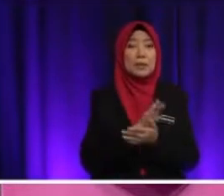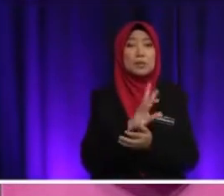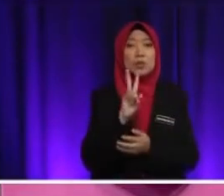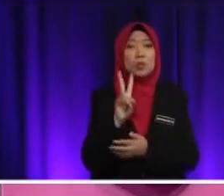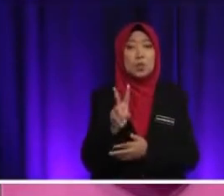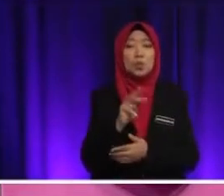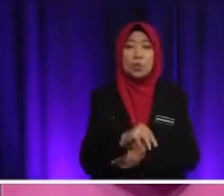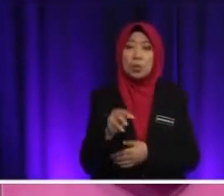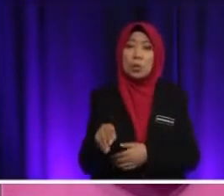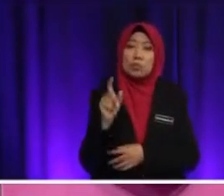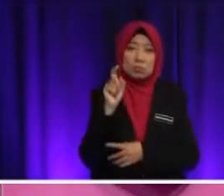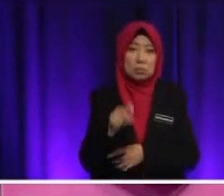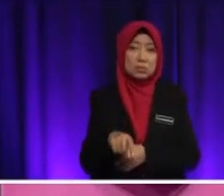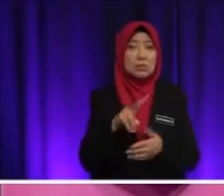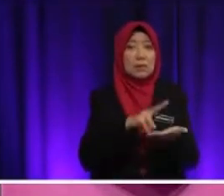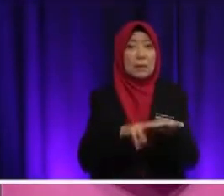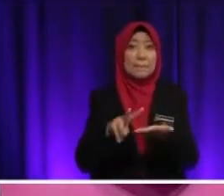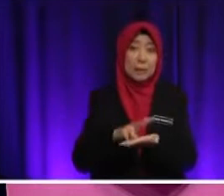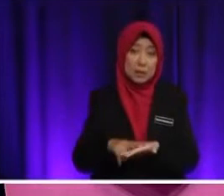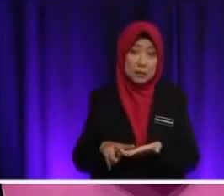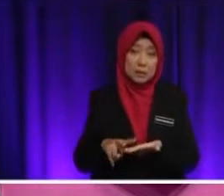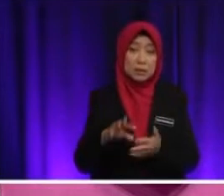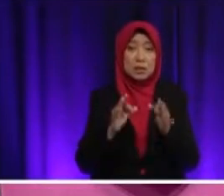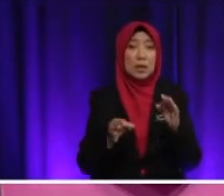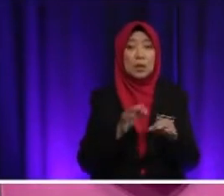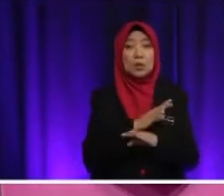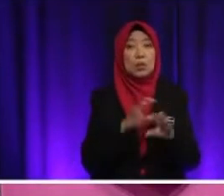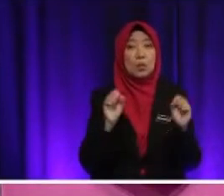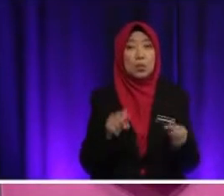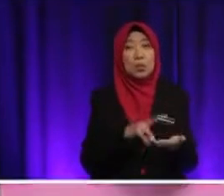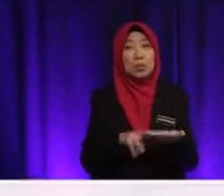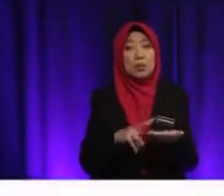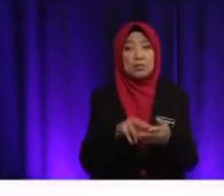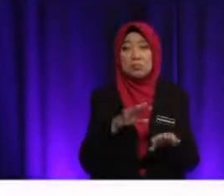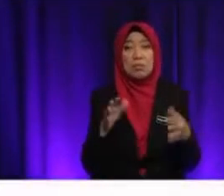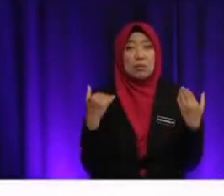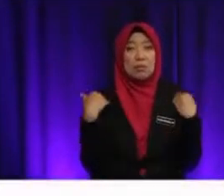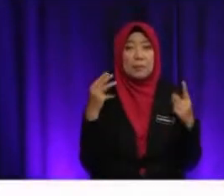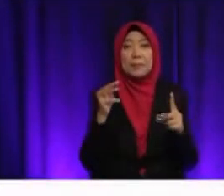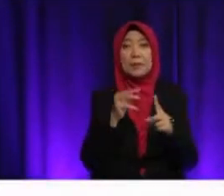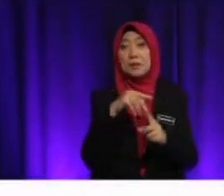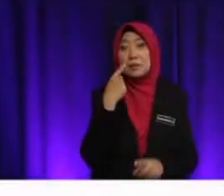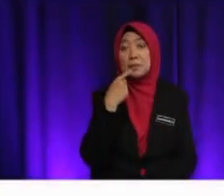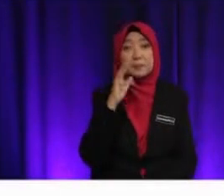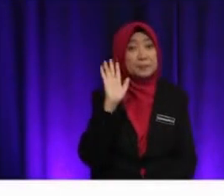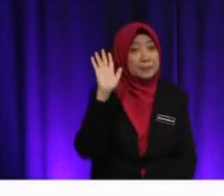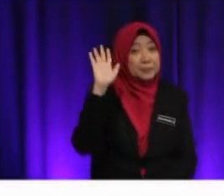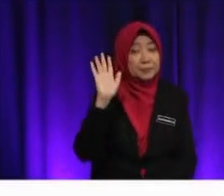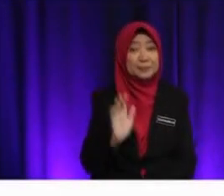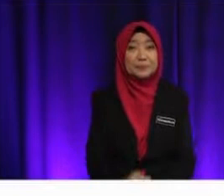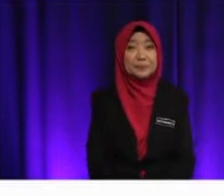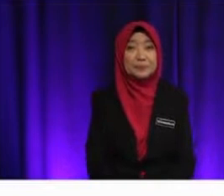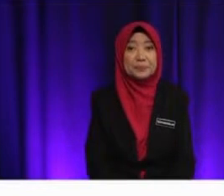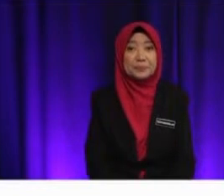Kalau dia tak baca, maka tak ada markah lah. Siapa yang volunteer nak baca ayat ni? Okey, selangkat tangan siapa?